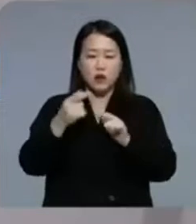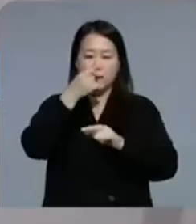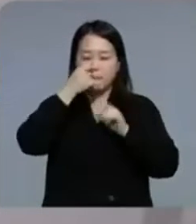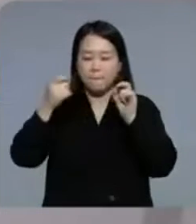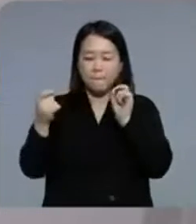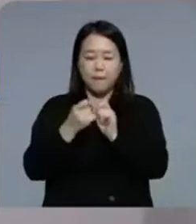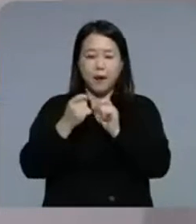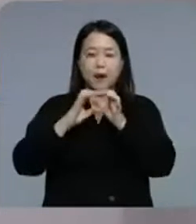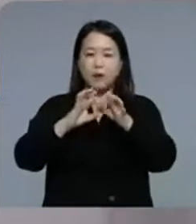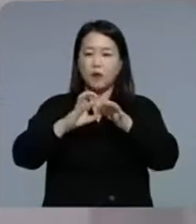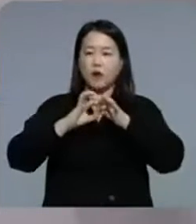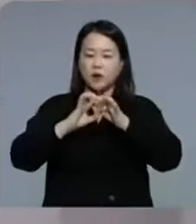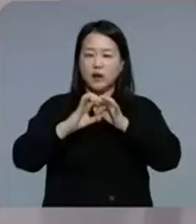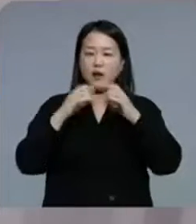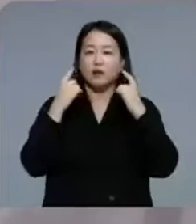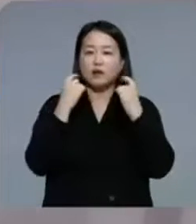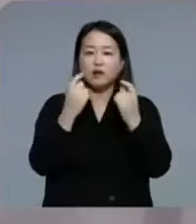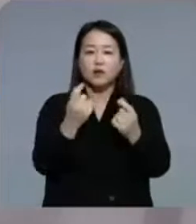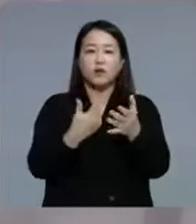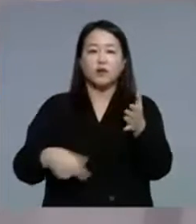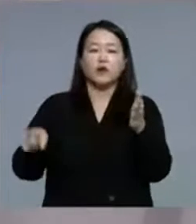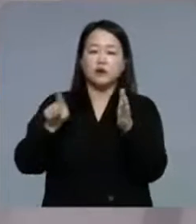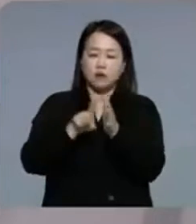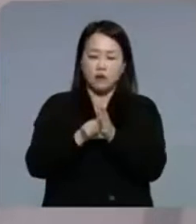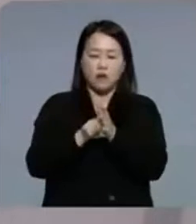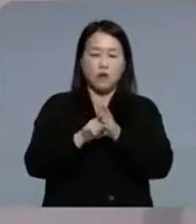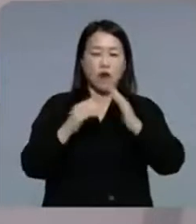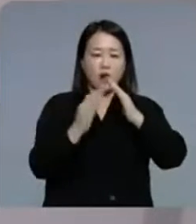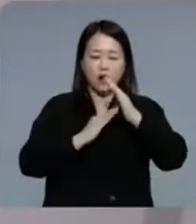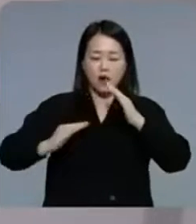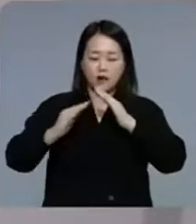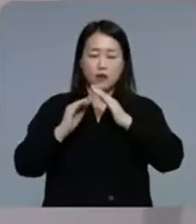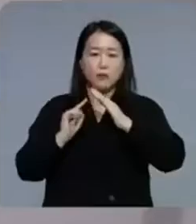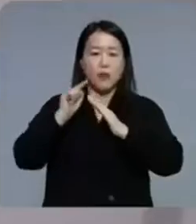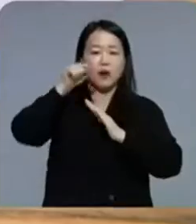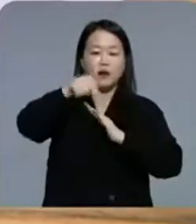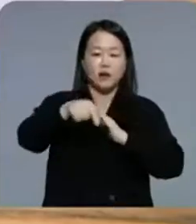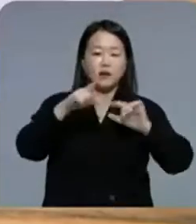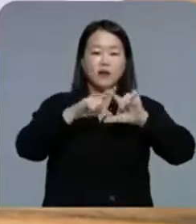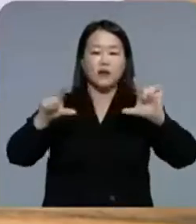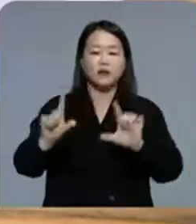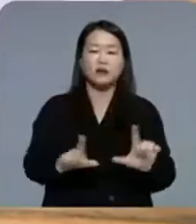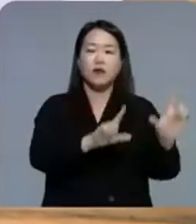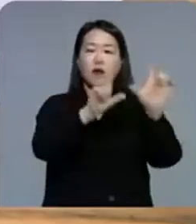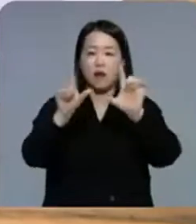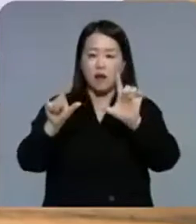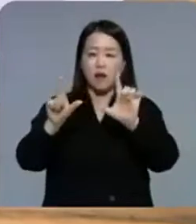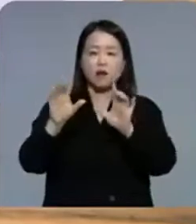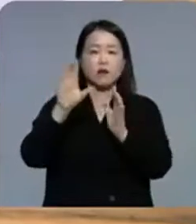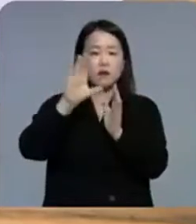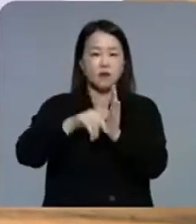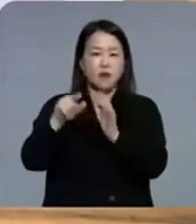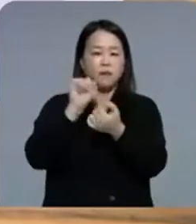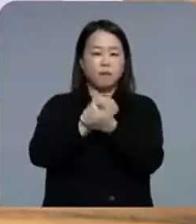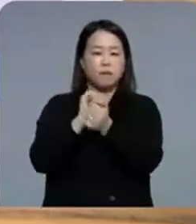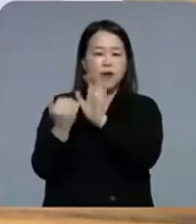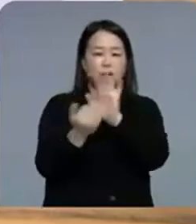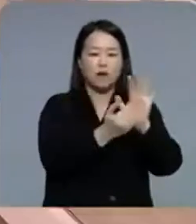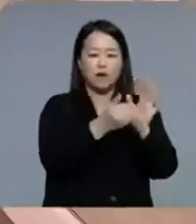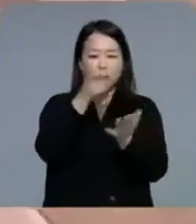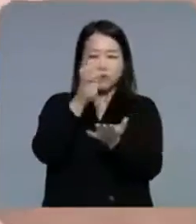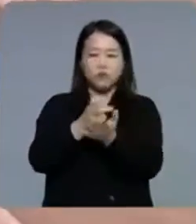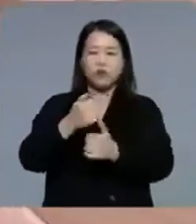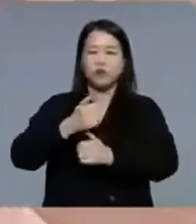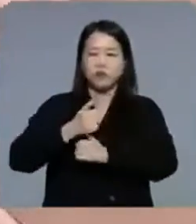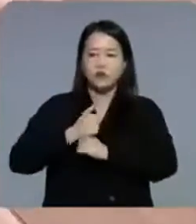되려면 가족 가정 밖에서의 일상에서 방역조치를 지켜 주시는게 중요하다는